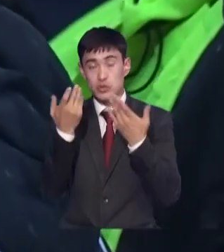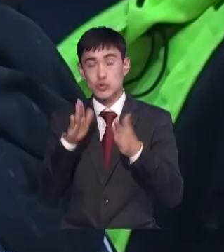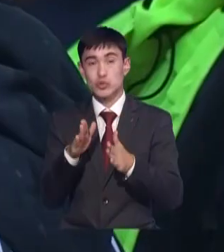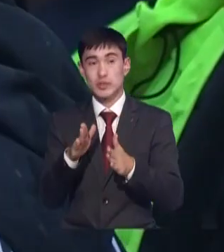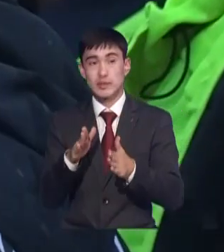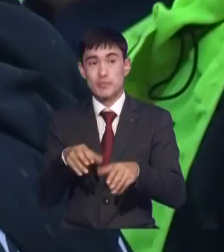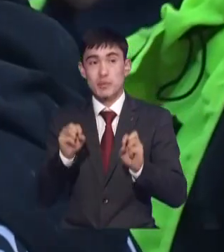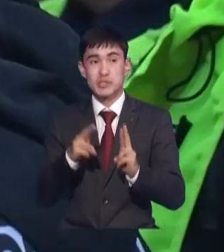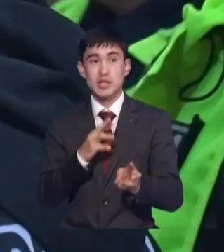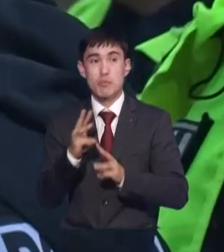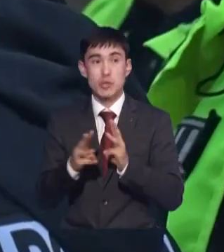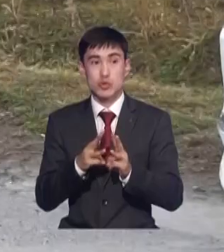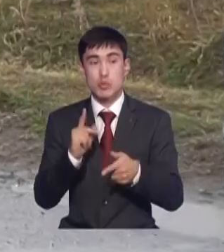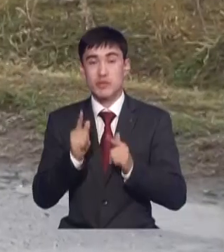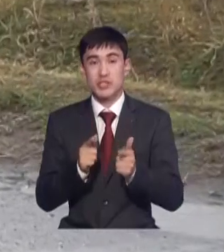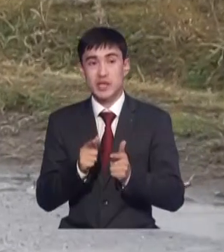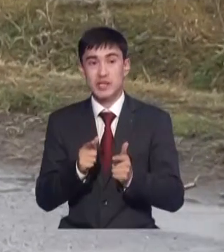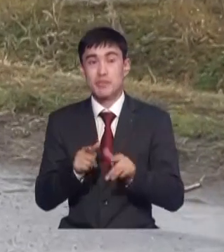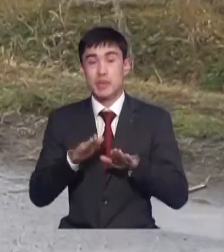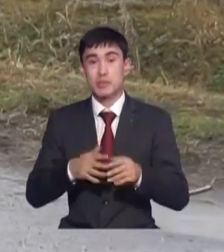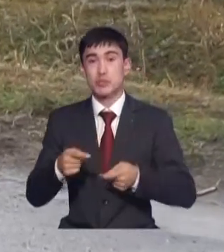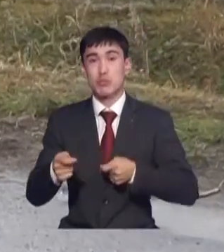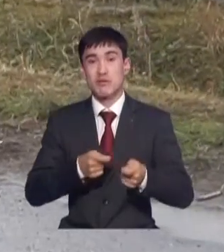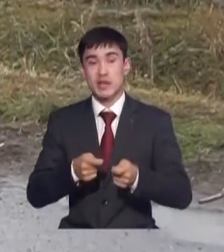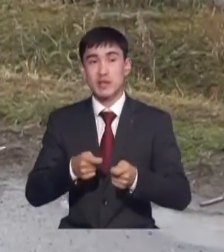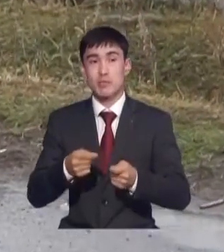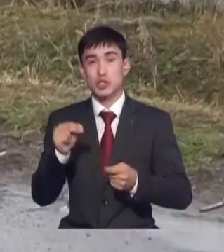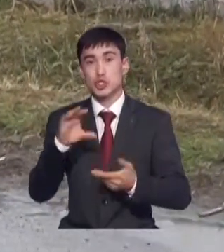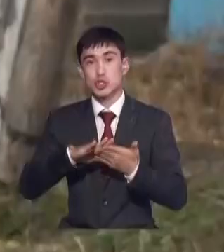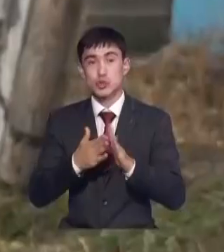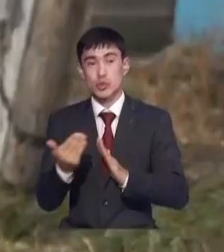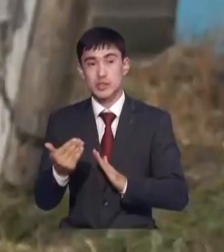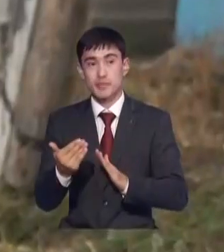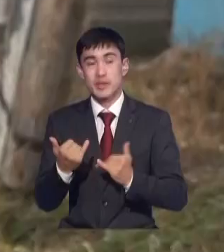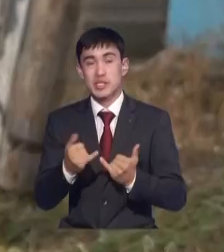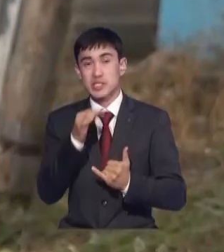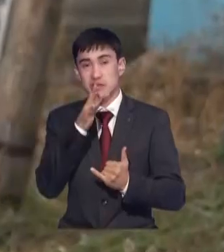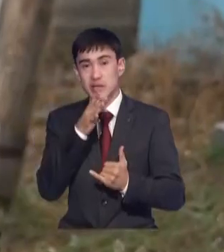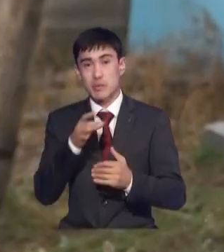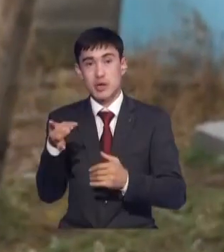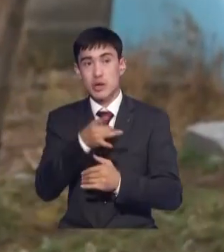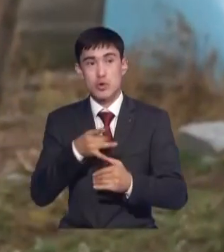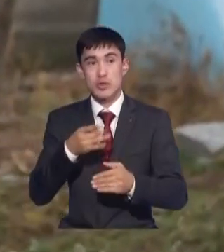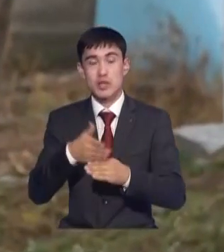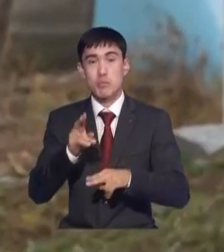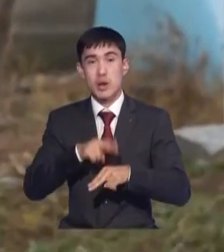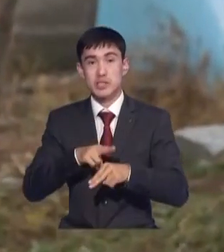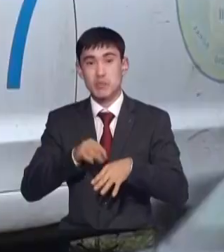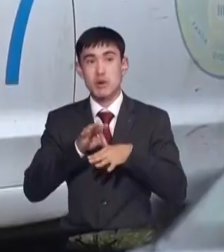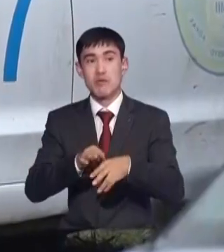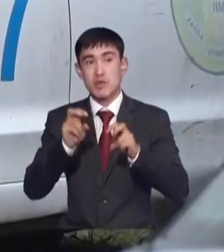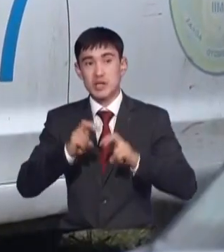случаях преднамеренного поджога подтверждается и местным управлением по чрезвычайным ситуациям. В настоящее время районный отдел полиции